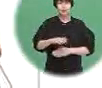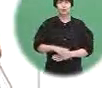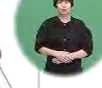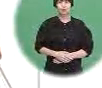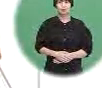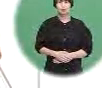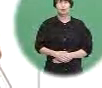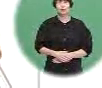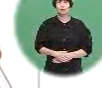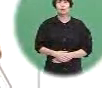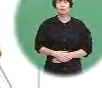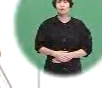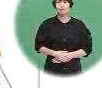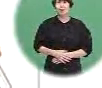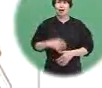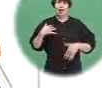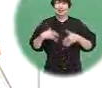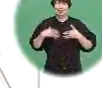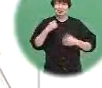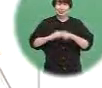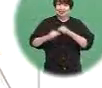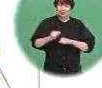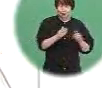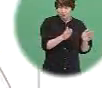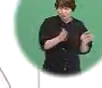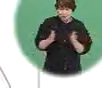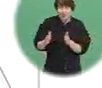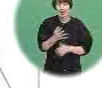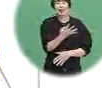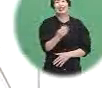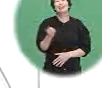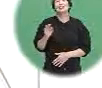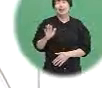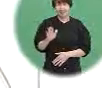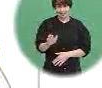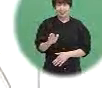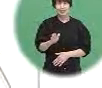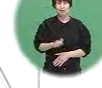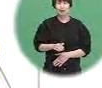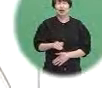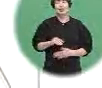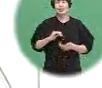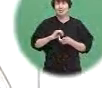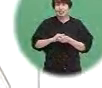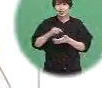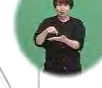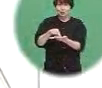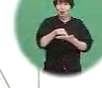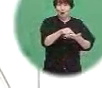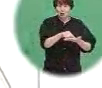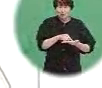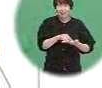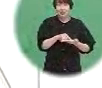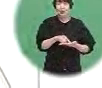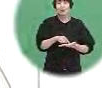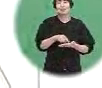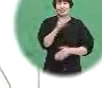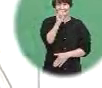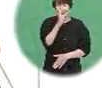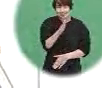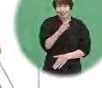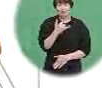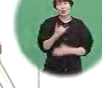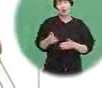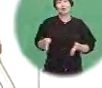ます皆さん楽しい活動が目しですのでえ是非ご応募お待ちしております公民館で待っ